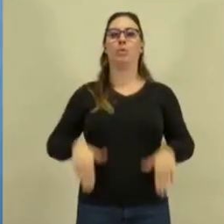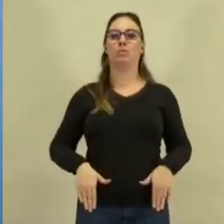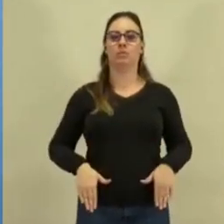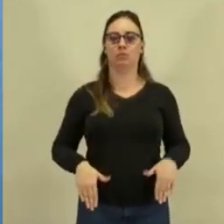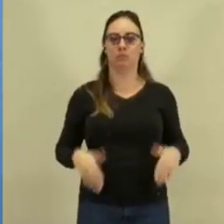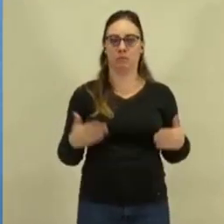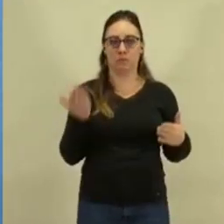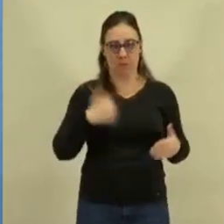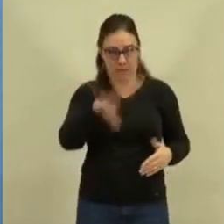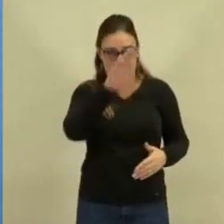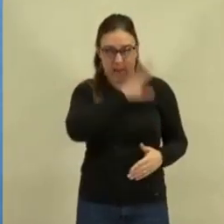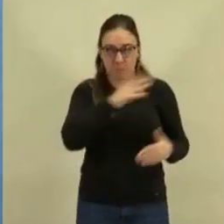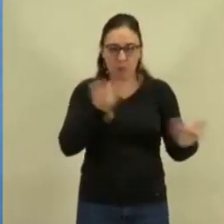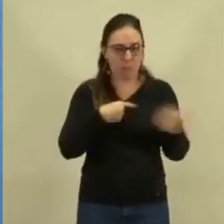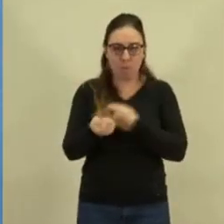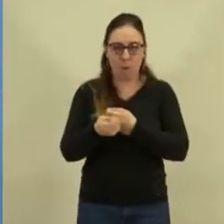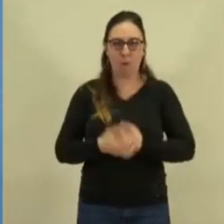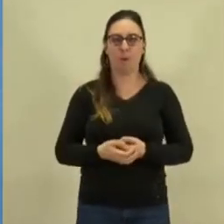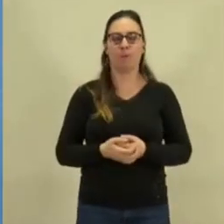là l'irresponsabilité.